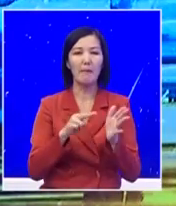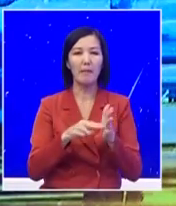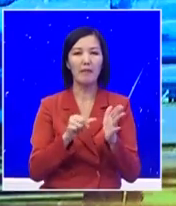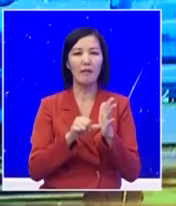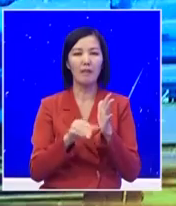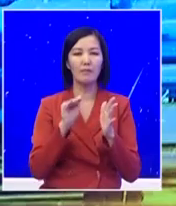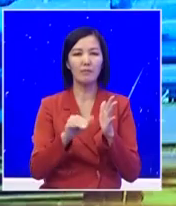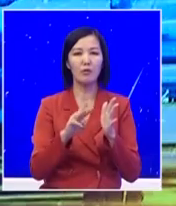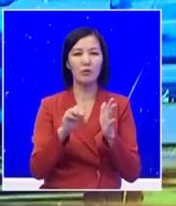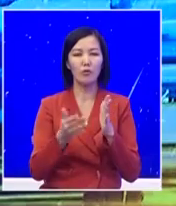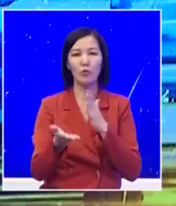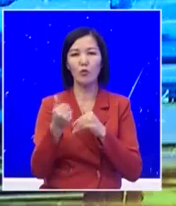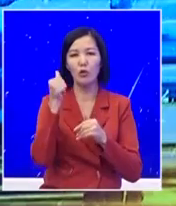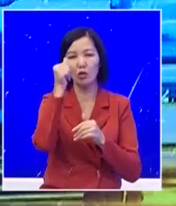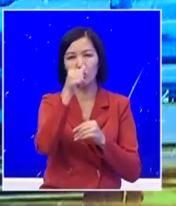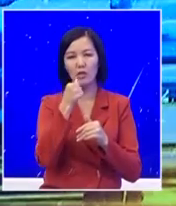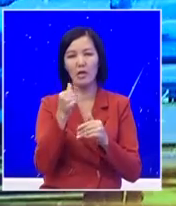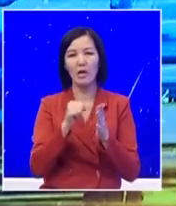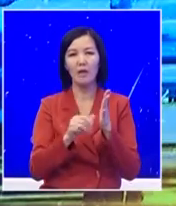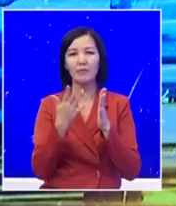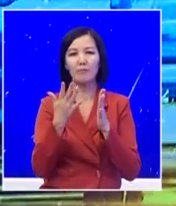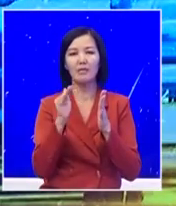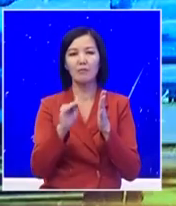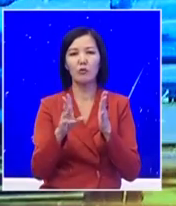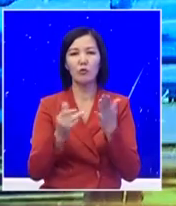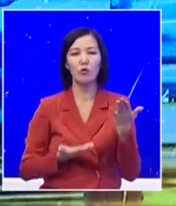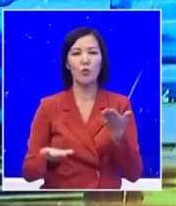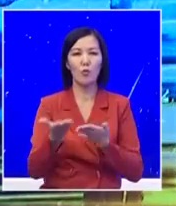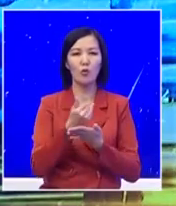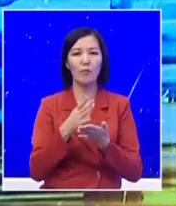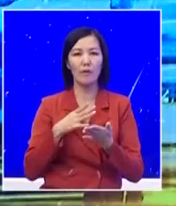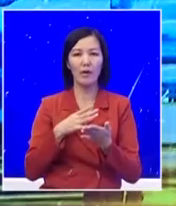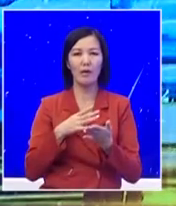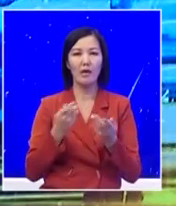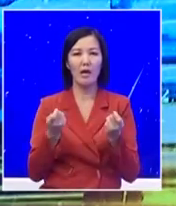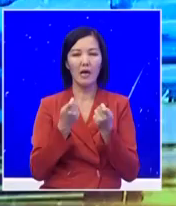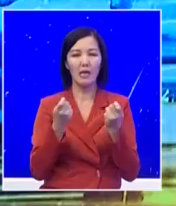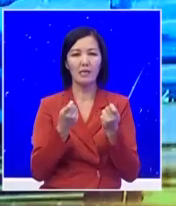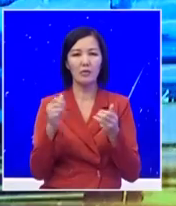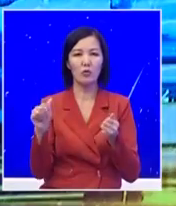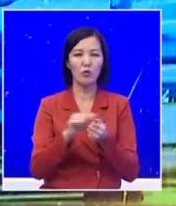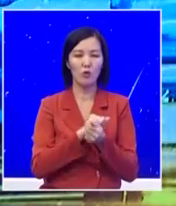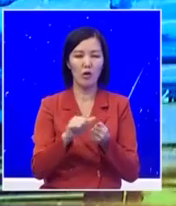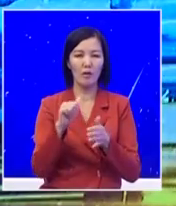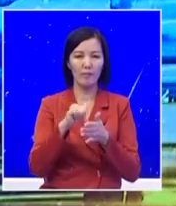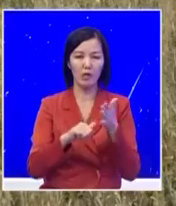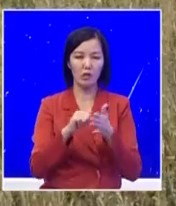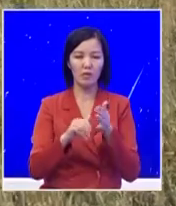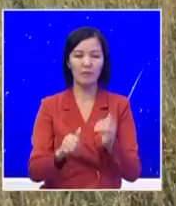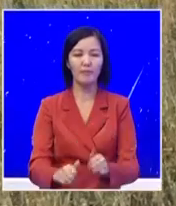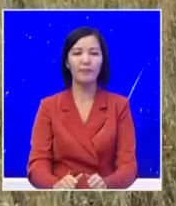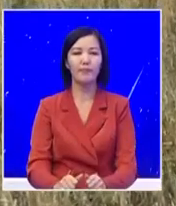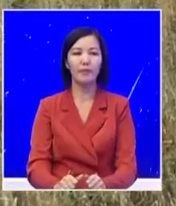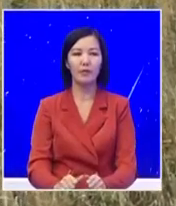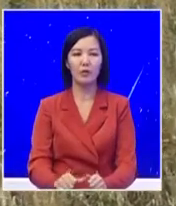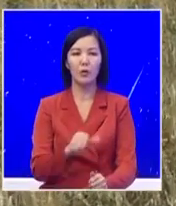тонна, ал өткен жылы 65000 тоннаның өнімін өндіріпті. Биыл өнім аз болмақ, құрғақшылық салдары. Міне